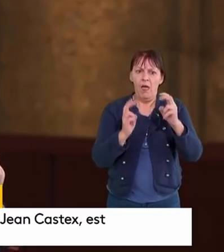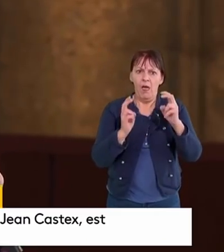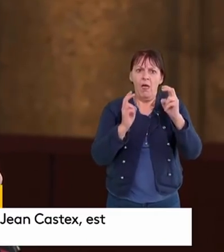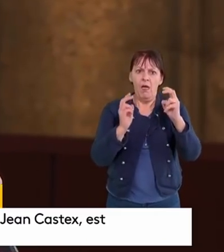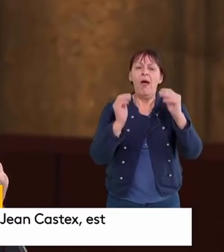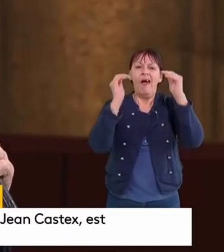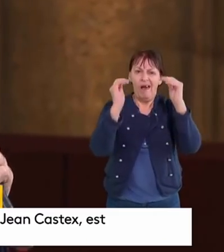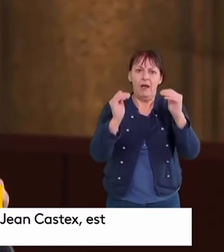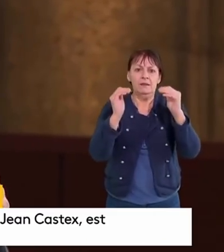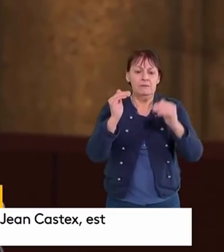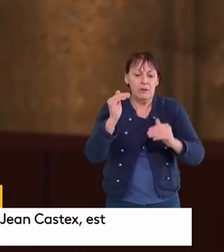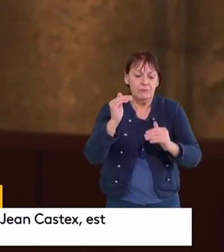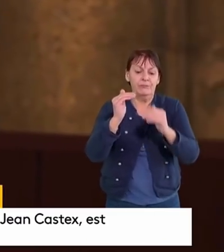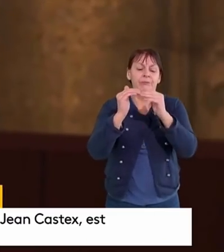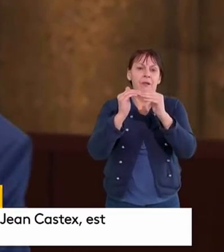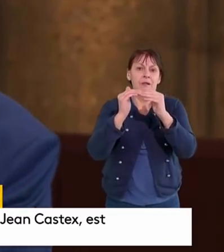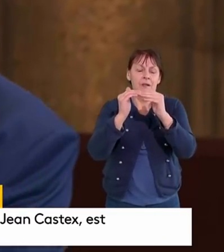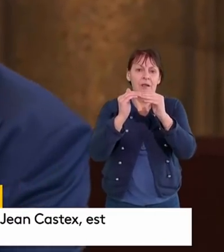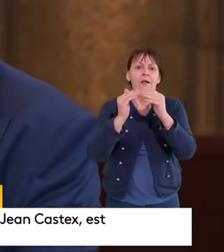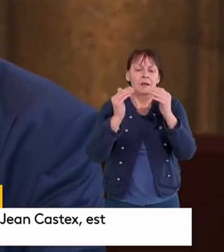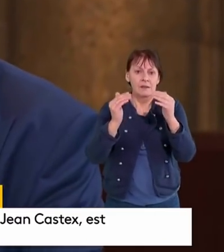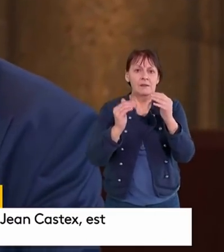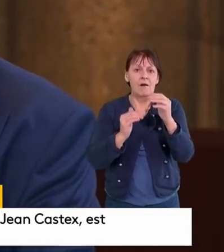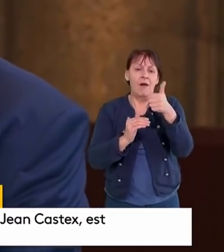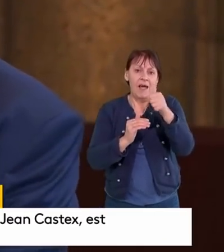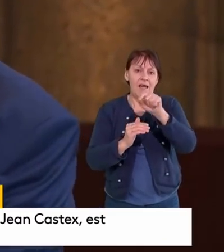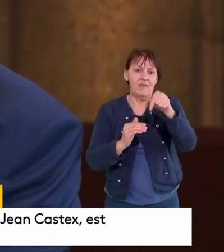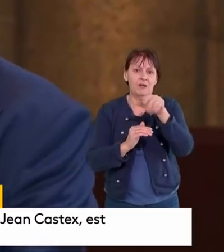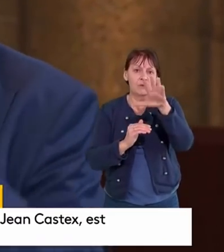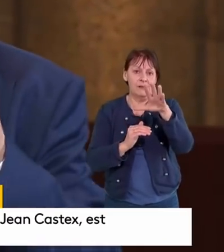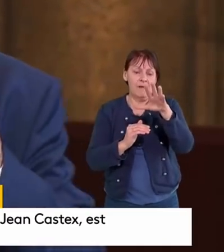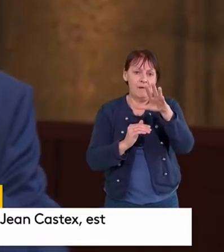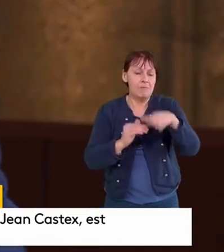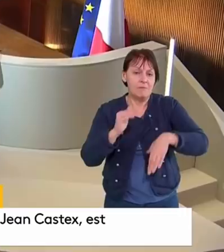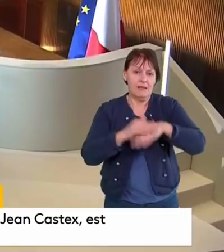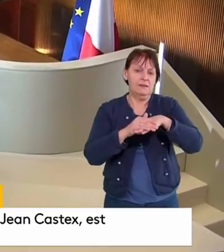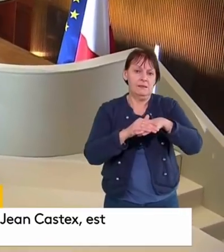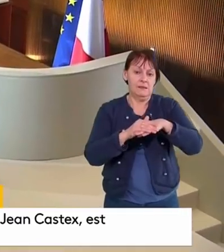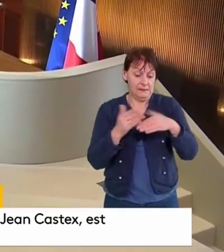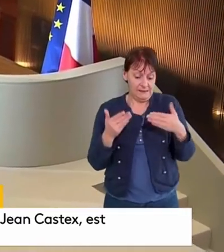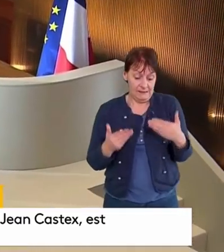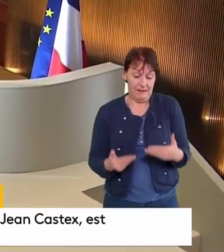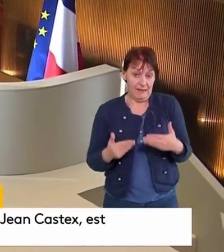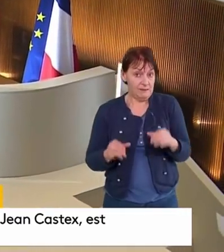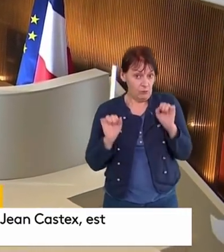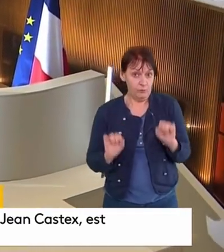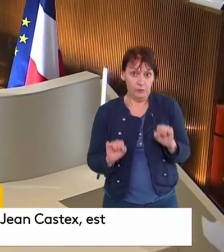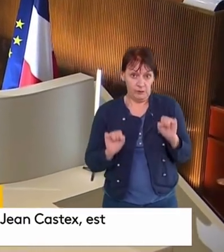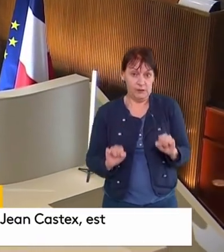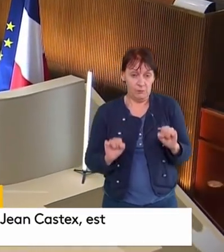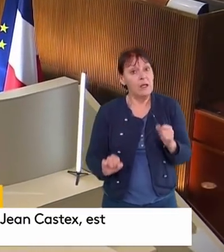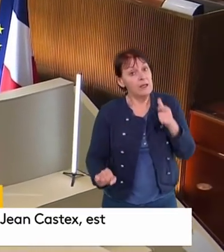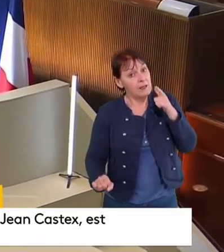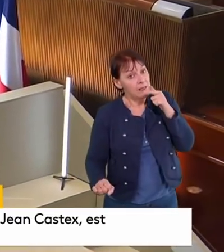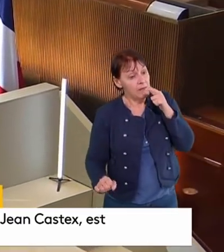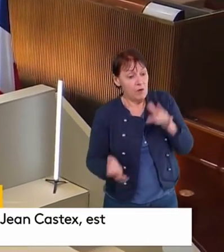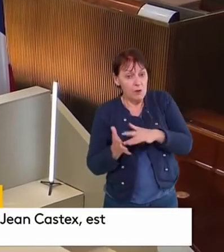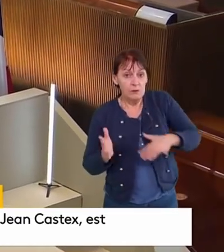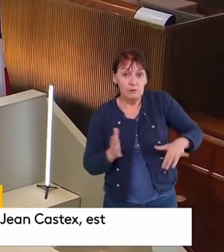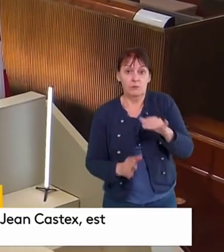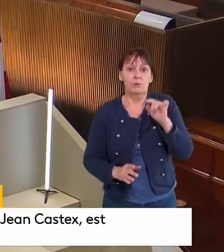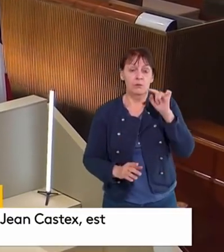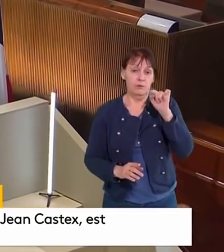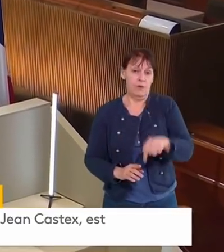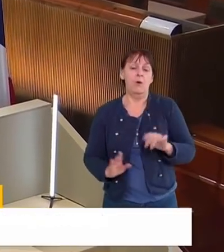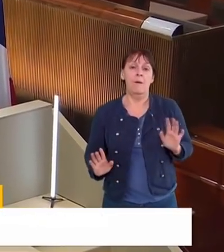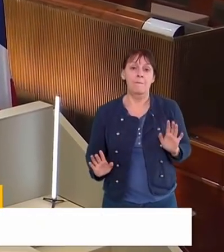les 1,5 degrés d'ici 2100. Il faut le faire. C'est dans la décennie où tout est possible. C'est possible. Nous avons des efforts à faire, tous. Et donc,